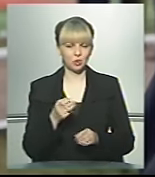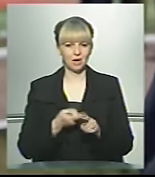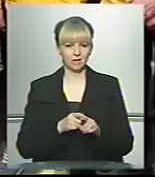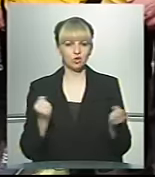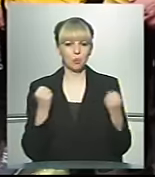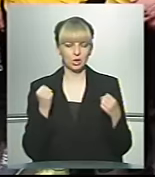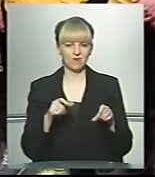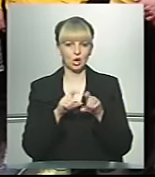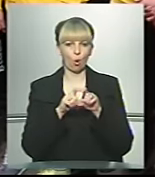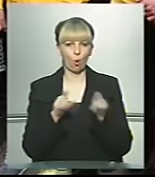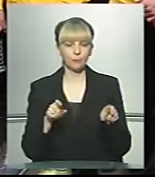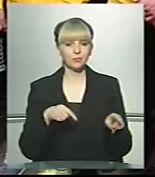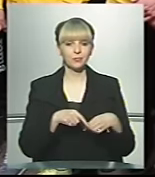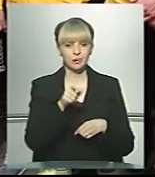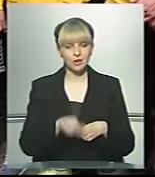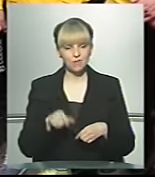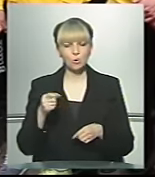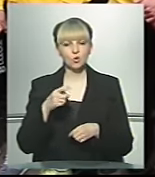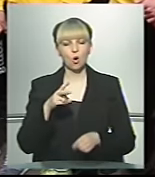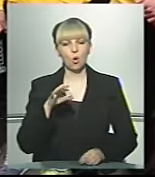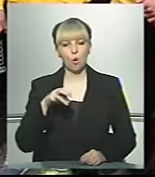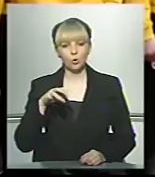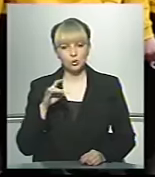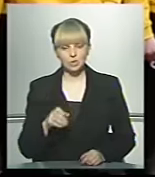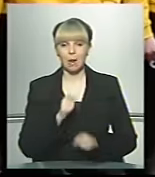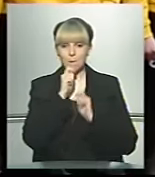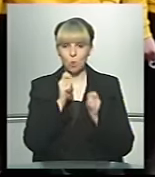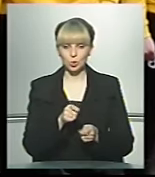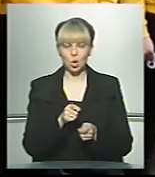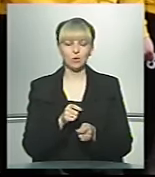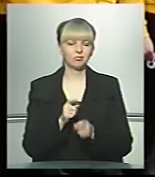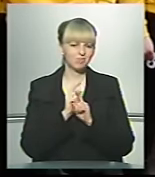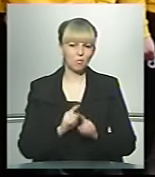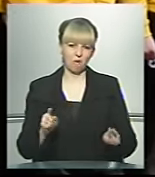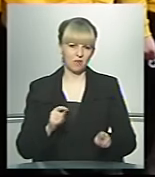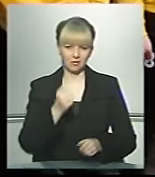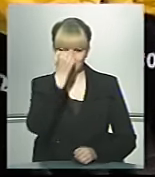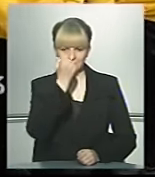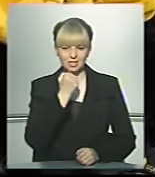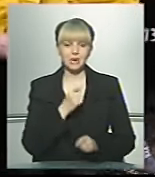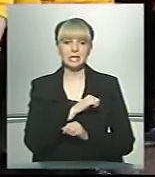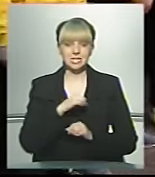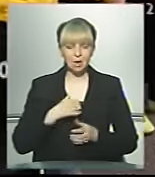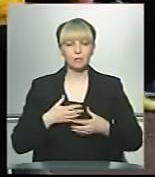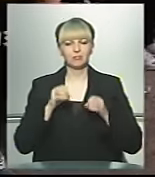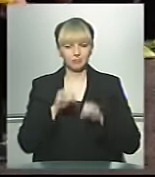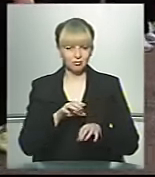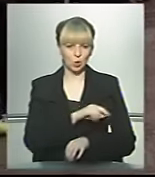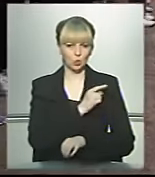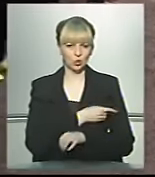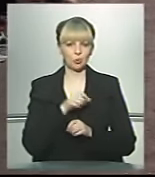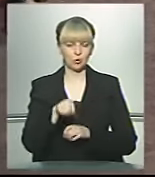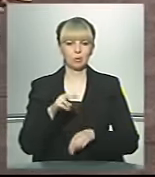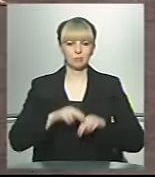спортивный комплекс. Футболісти «Золотого колосу» за подарунок неймовірно вдячні, кажуть, і самі доклали зусиль, аби